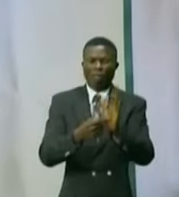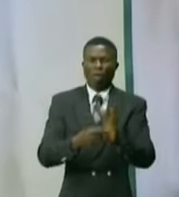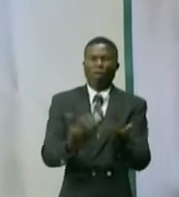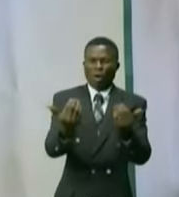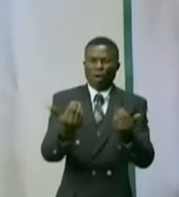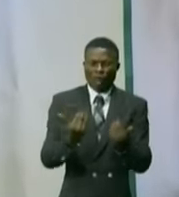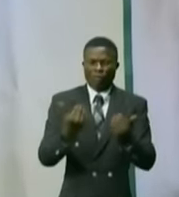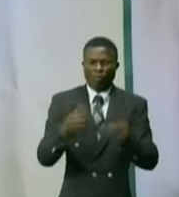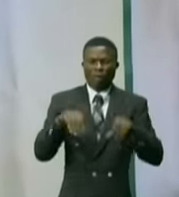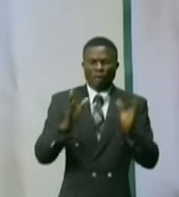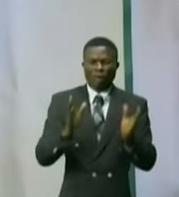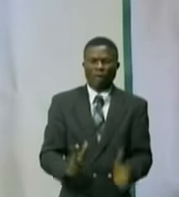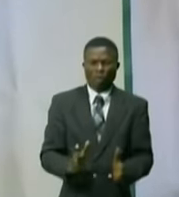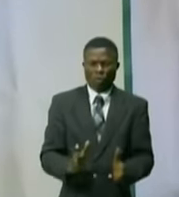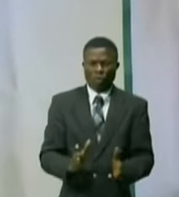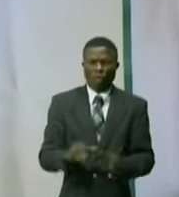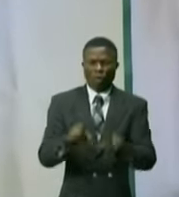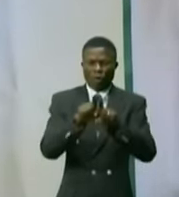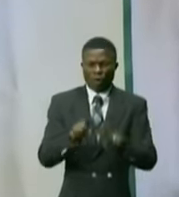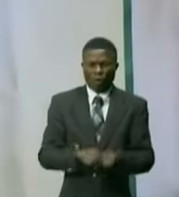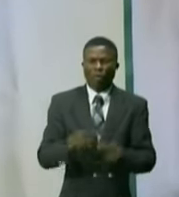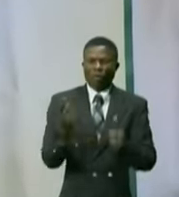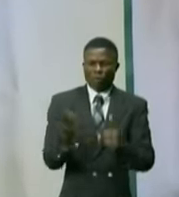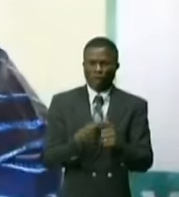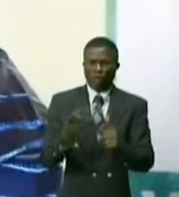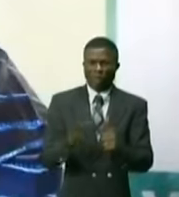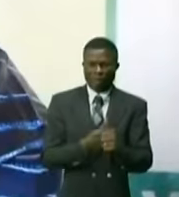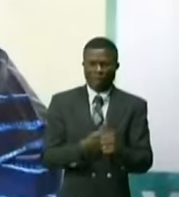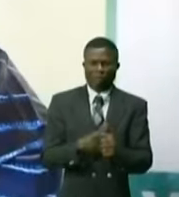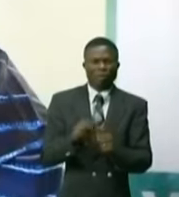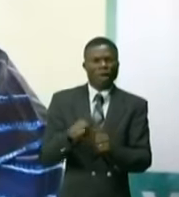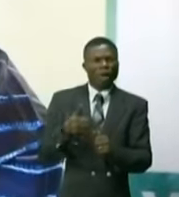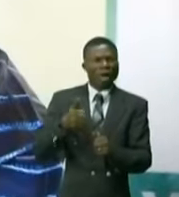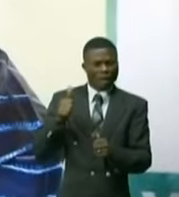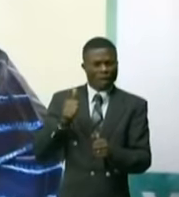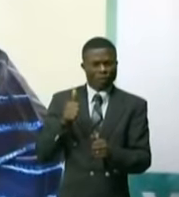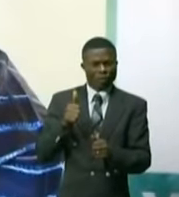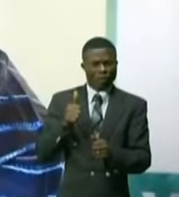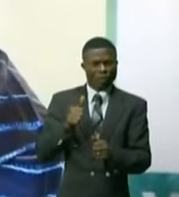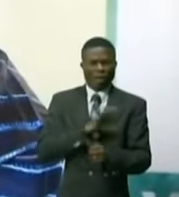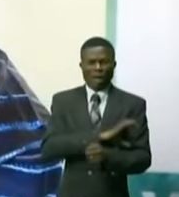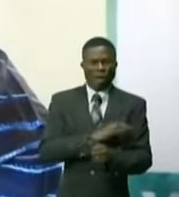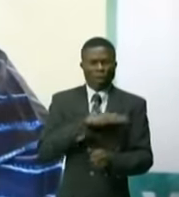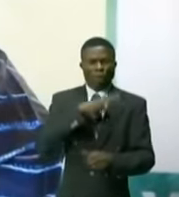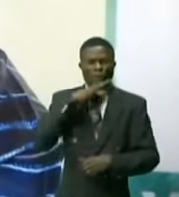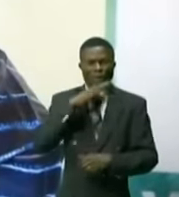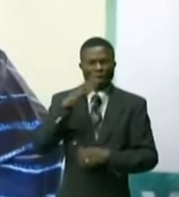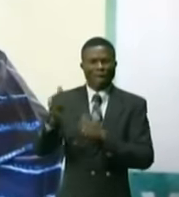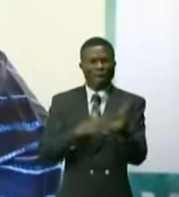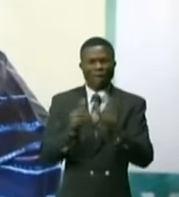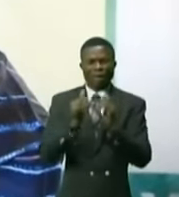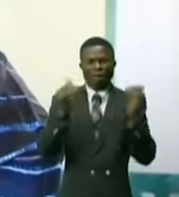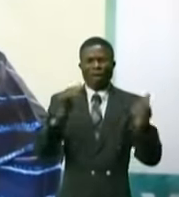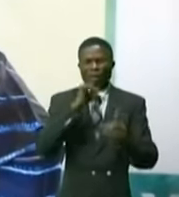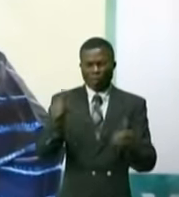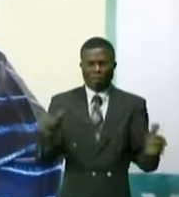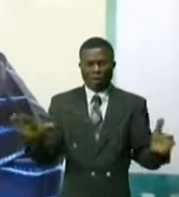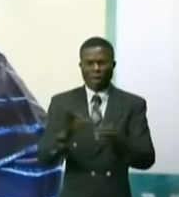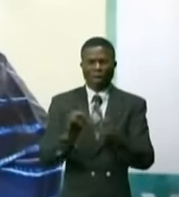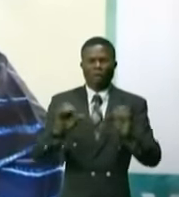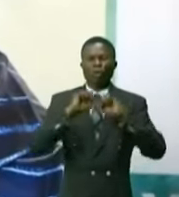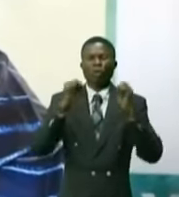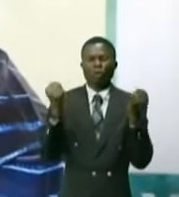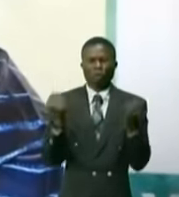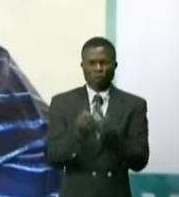du peuple congolais et surtout à éviter un acte de nature à nuire à la paix et à la cohésion